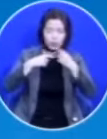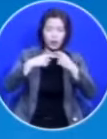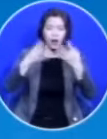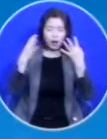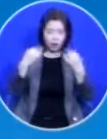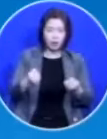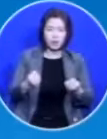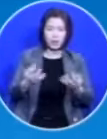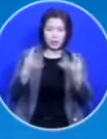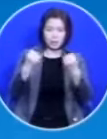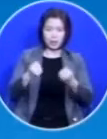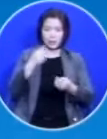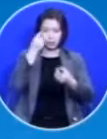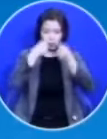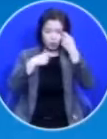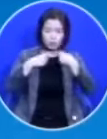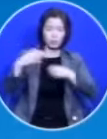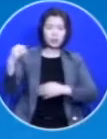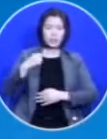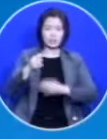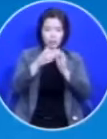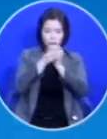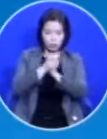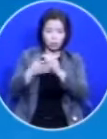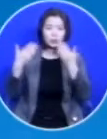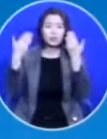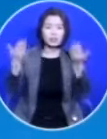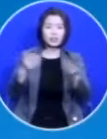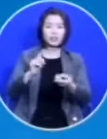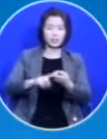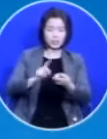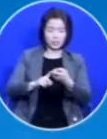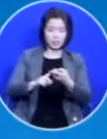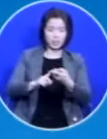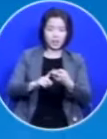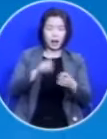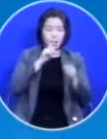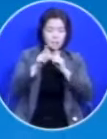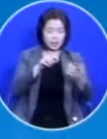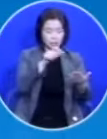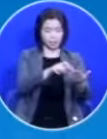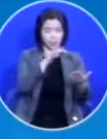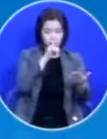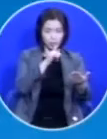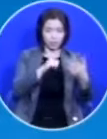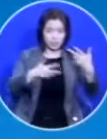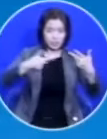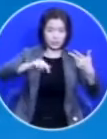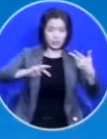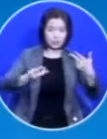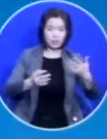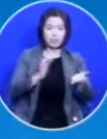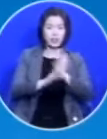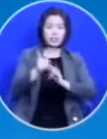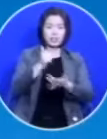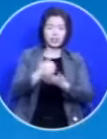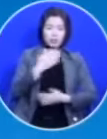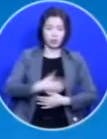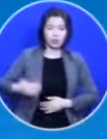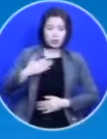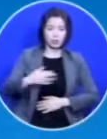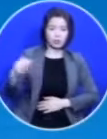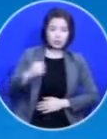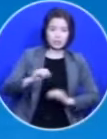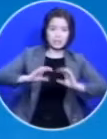얼마나 많은 눈물로 기도했는지 말씀을 하고 있어요 7절에 예수께서 육신으로